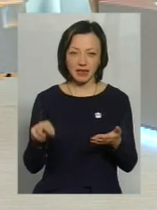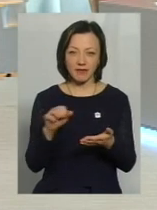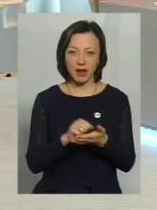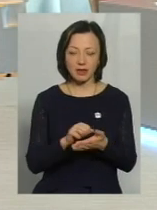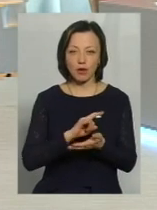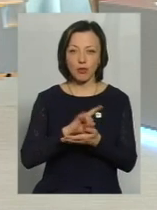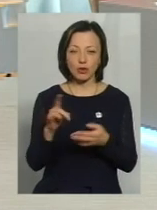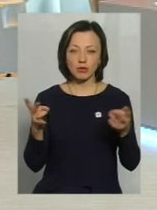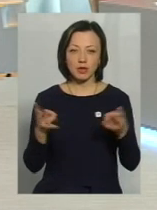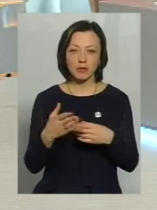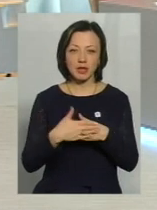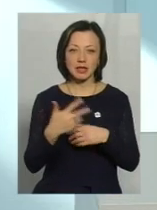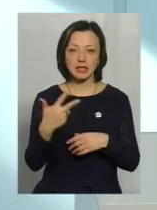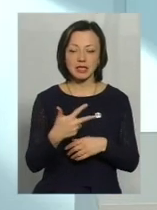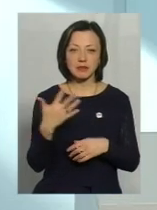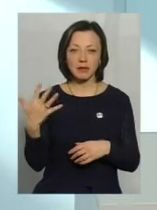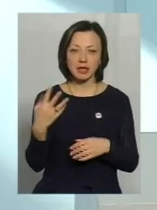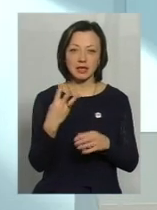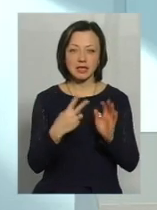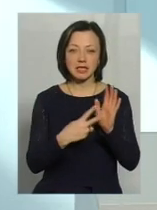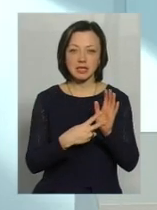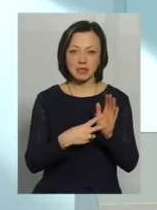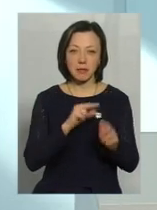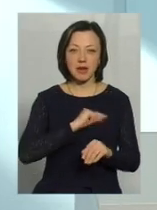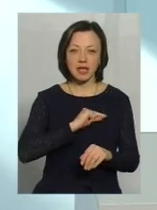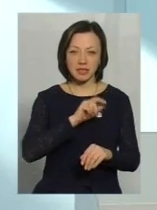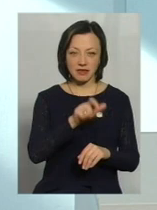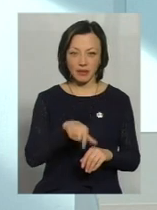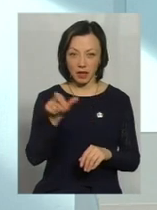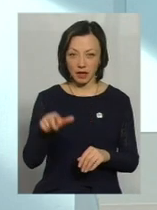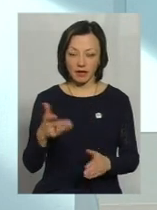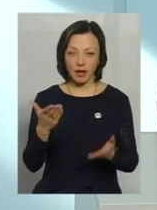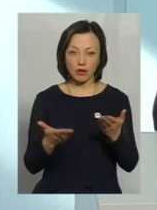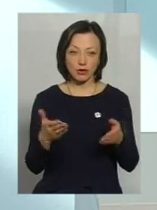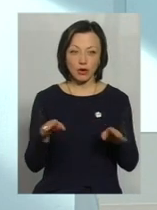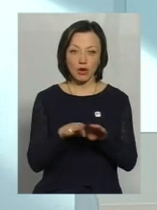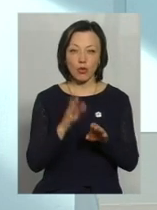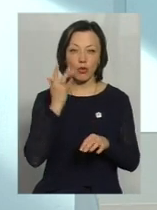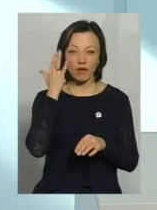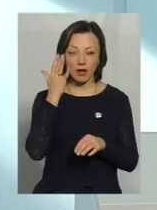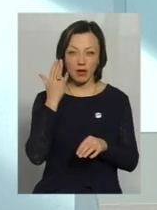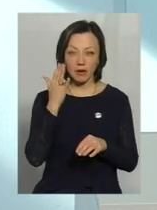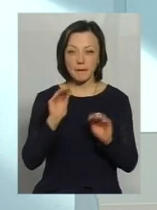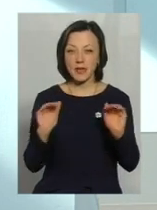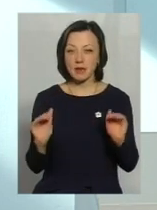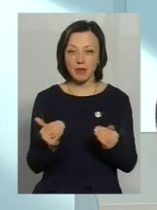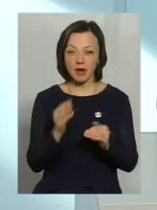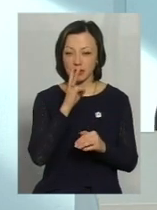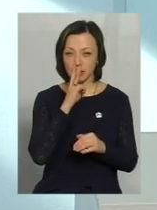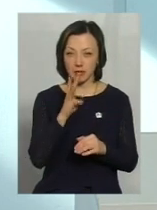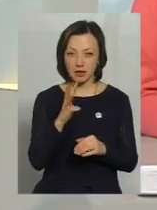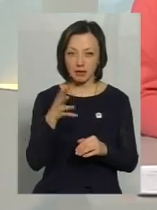аеропорту необхідно приблизно 35-37 працівників. Якщо взяти хоча б, уявляємо, мінімальну